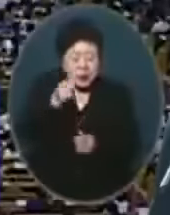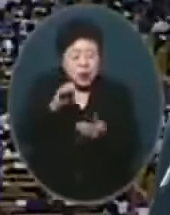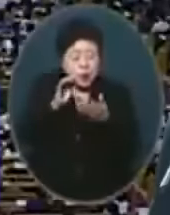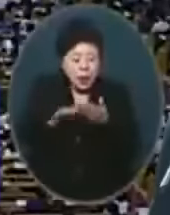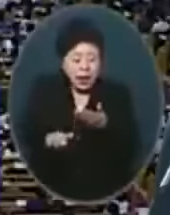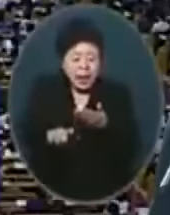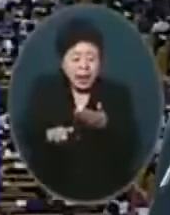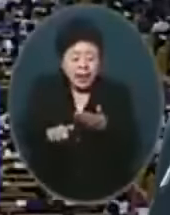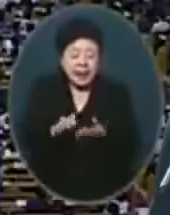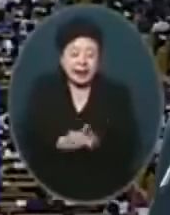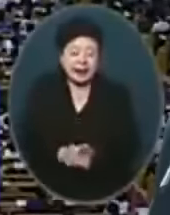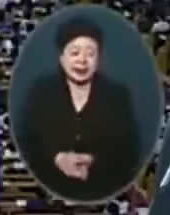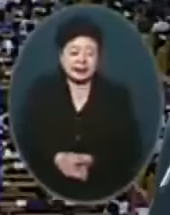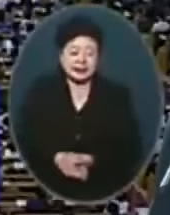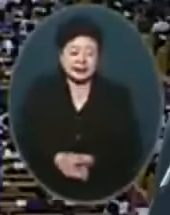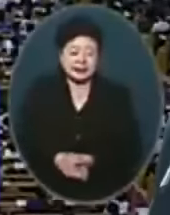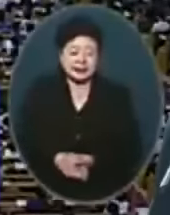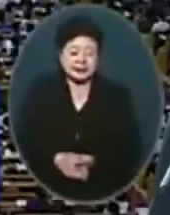하나님의